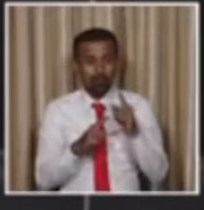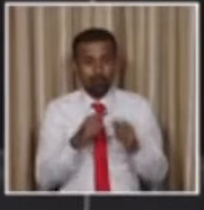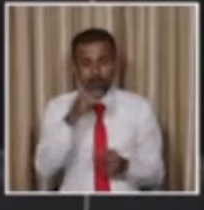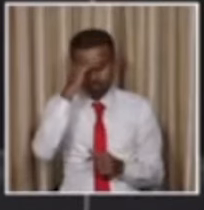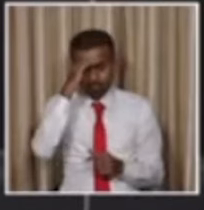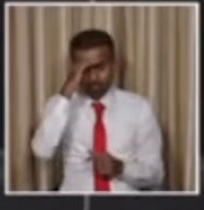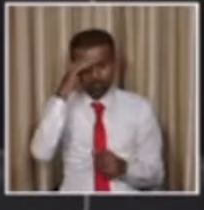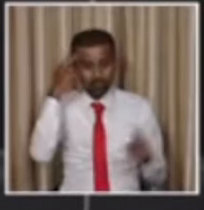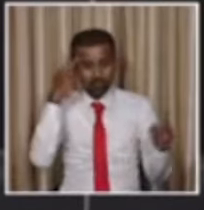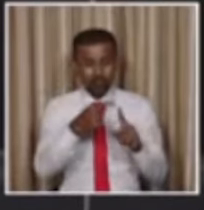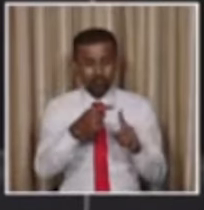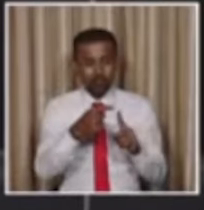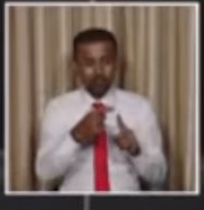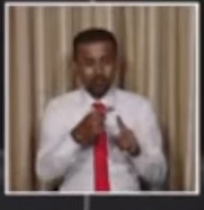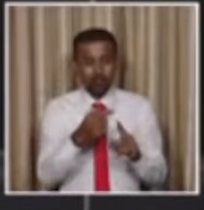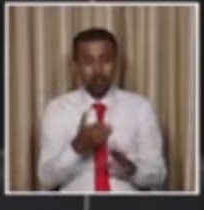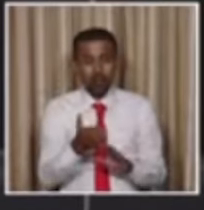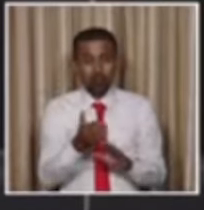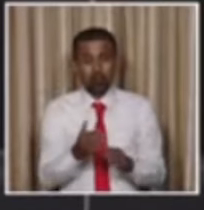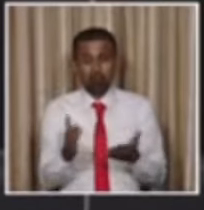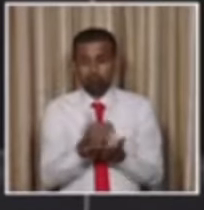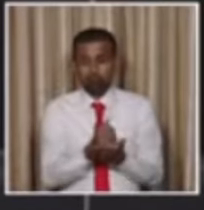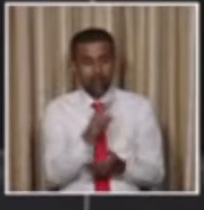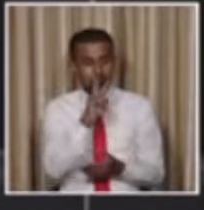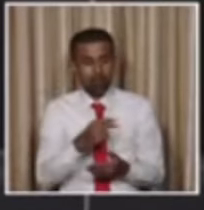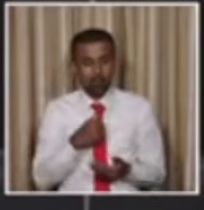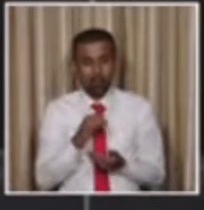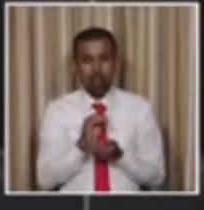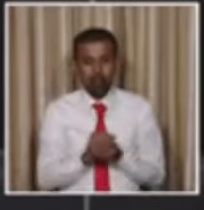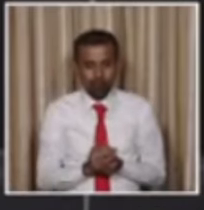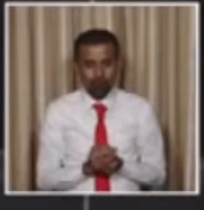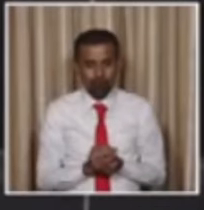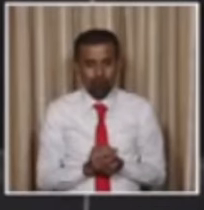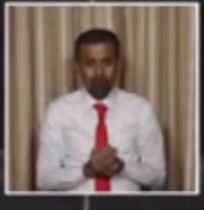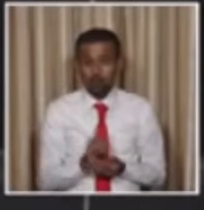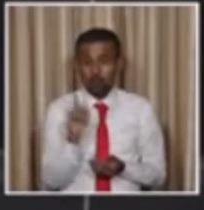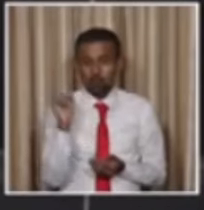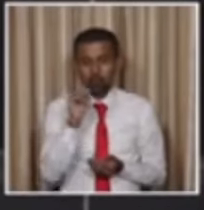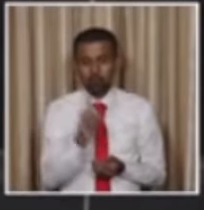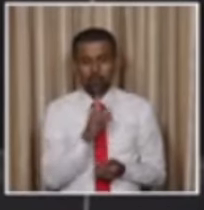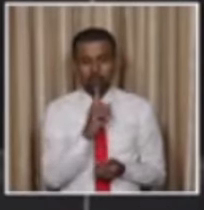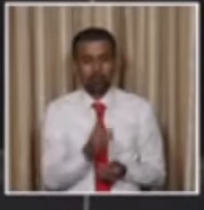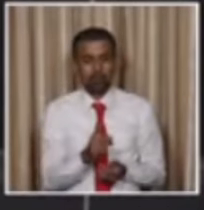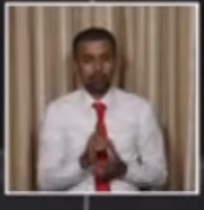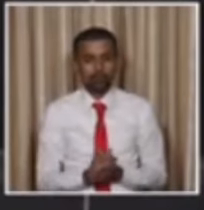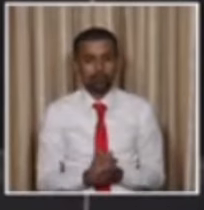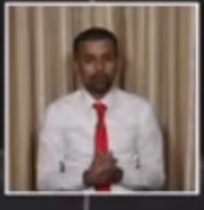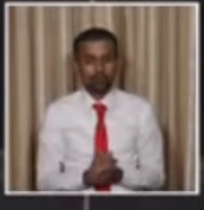කතානායකතුමා කෙරෙහි පූර්ණ විශ්වාසය අපට තිබෙන බව මා පළවෙනියෙන් සඳහන් කරන්න කැමතියි.